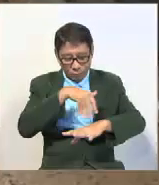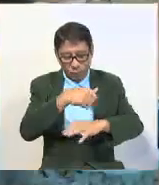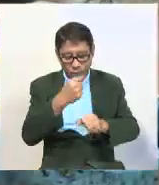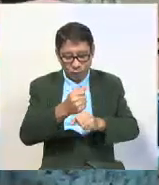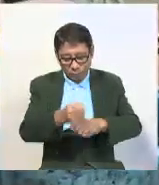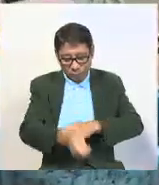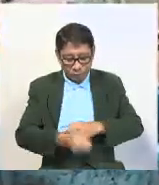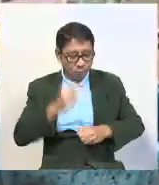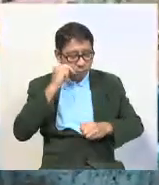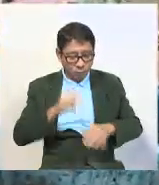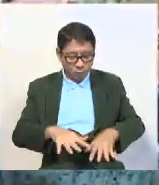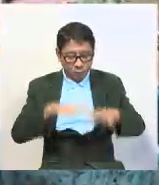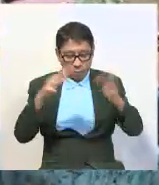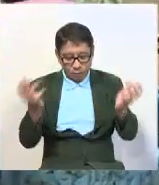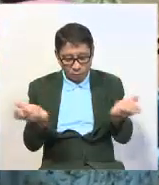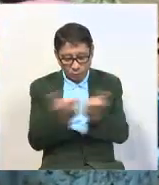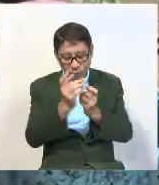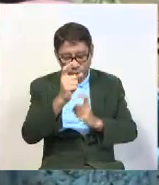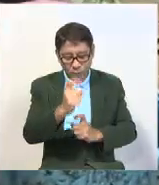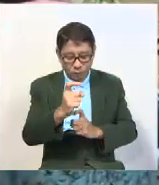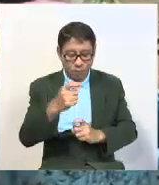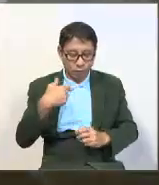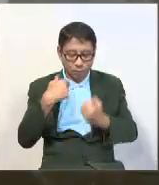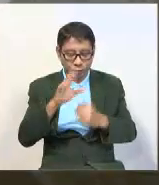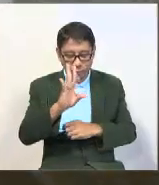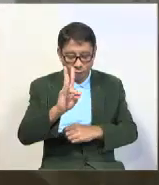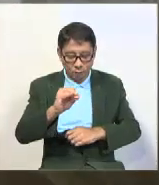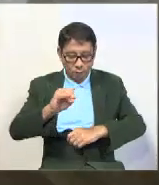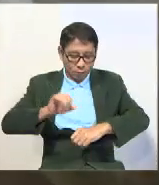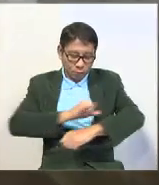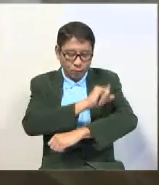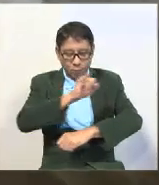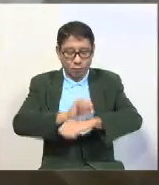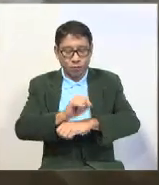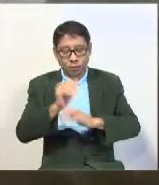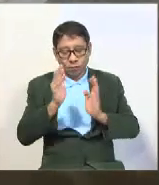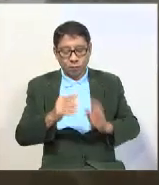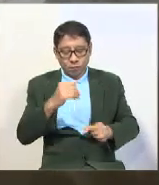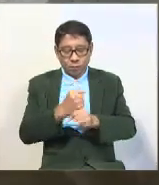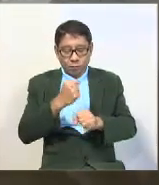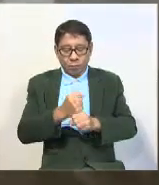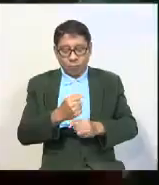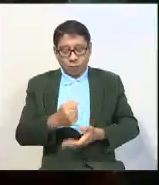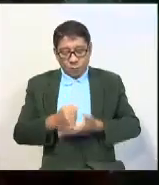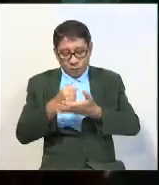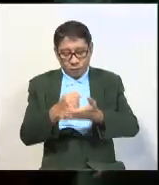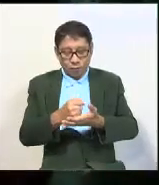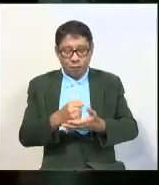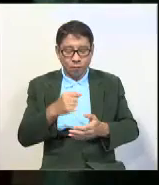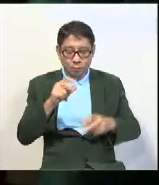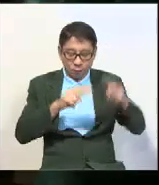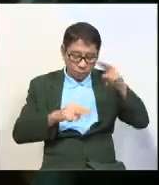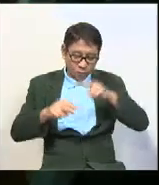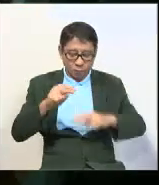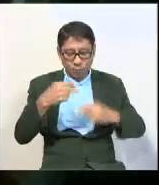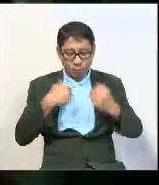เกษตรถูกน้ำท่วมได้รับความเสียหายมากกว่า70ไร่นอกจากนี้เจ้าหน้าที่ก็จะเข้าไปเร่งเข้าไปต